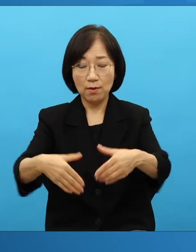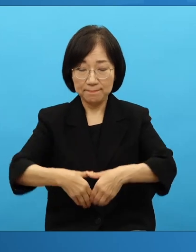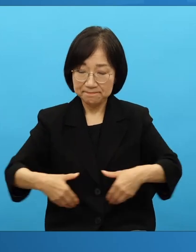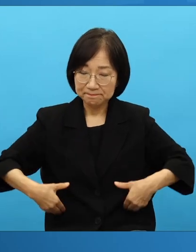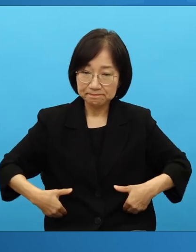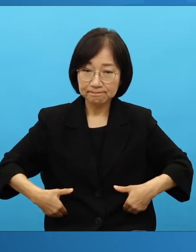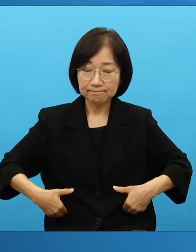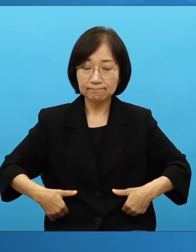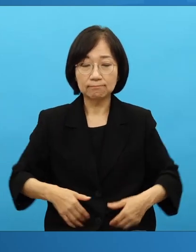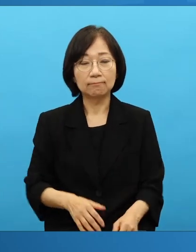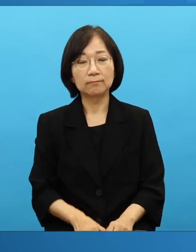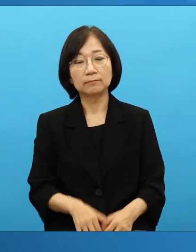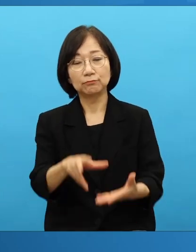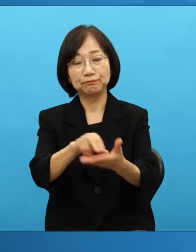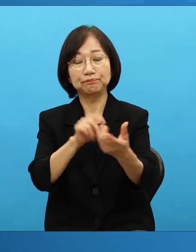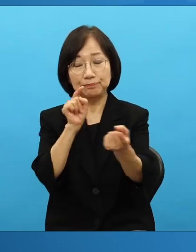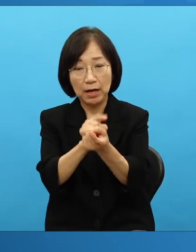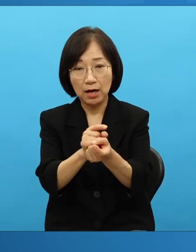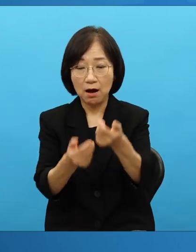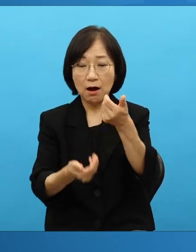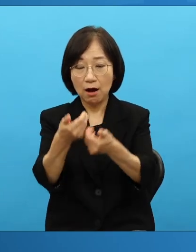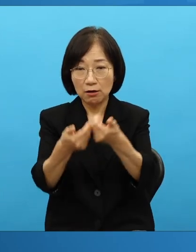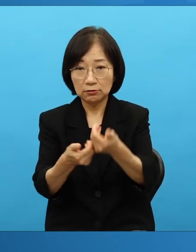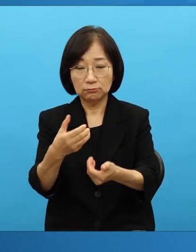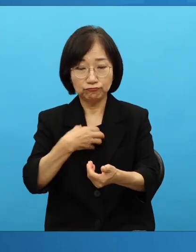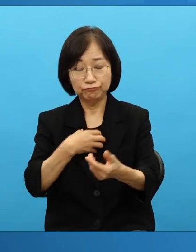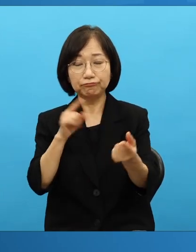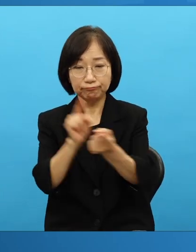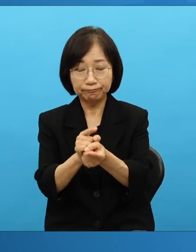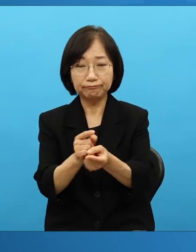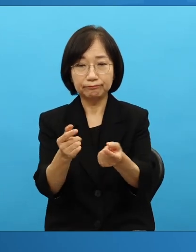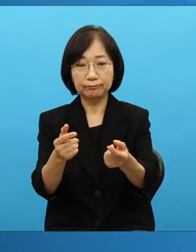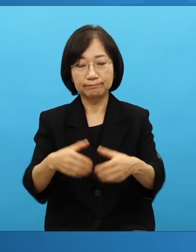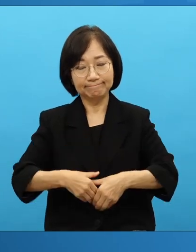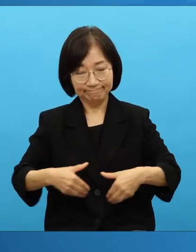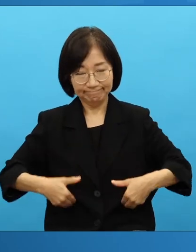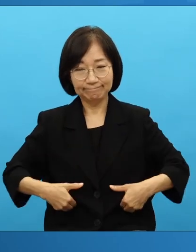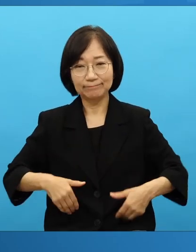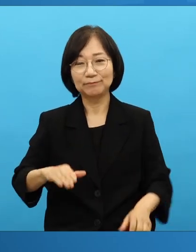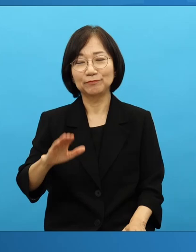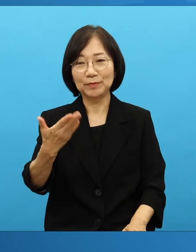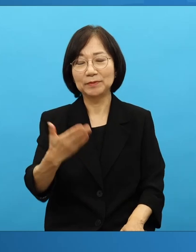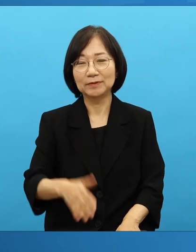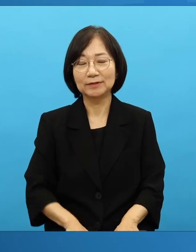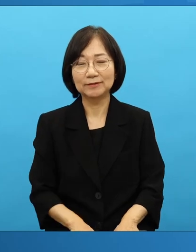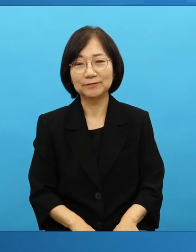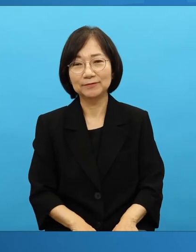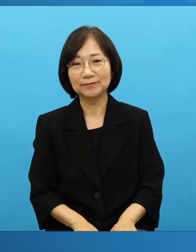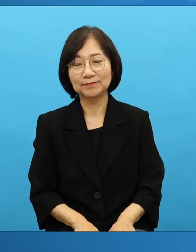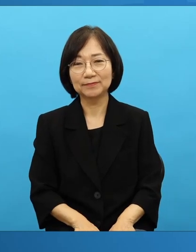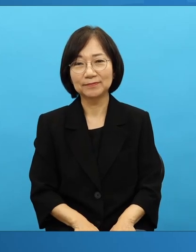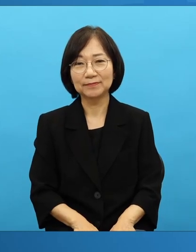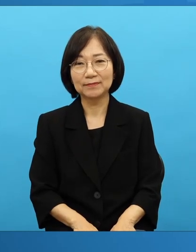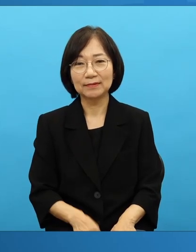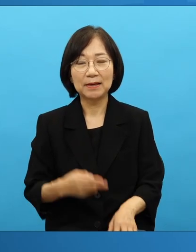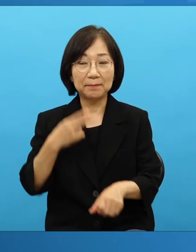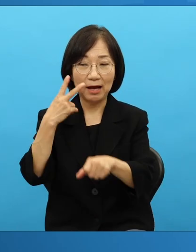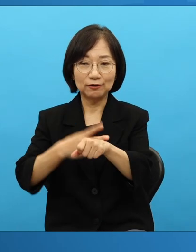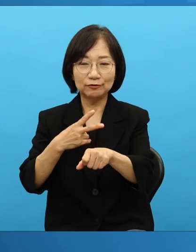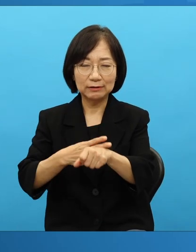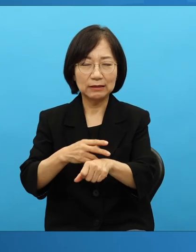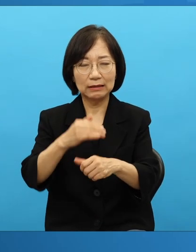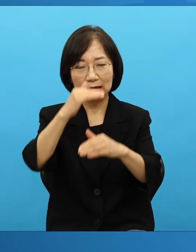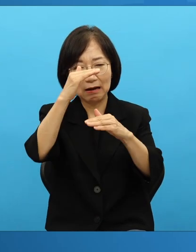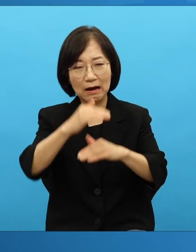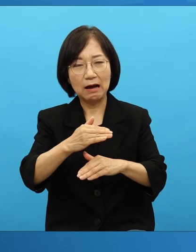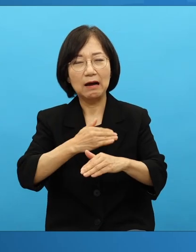然后完全改变。 이걸 가지고 갑니다. 就是拿着这个而走。 바울이 이걸 알고 나니까 만물을 복종케